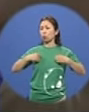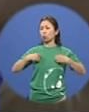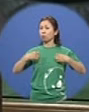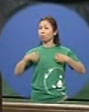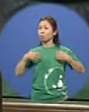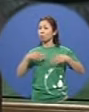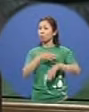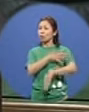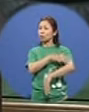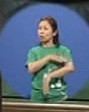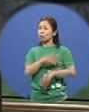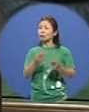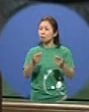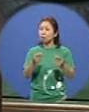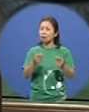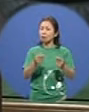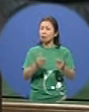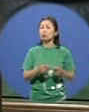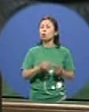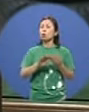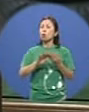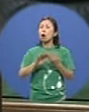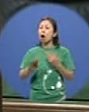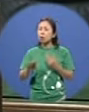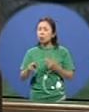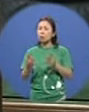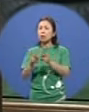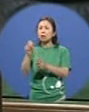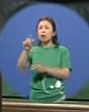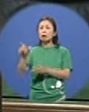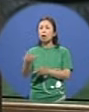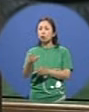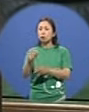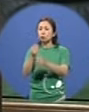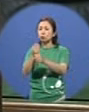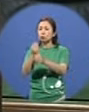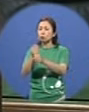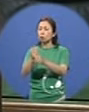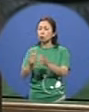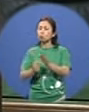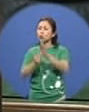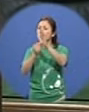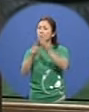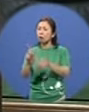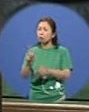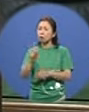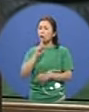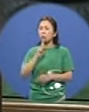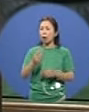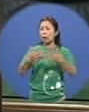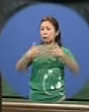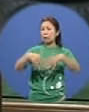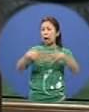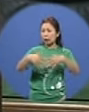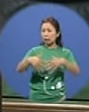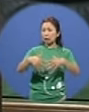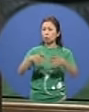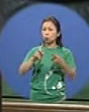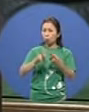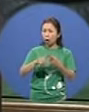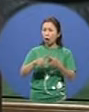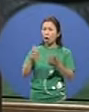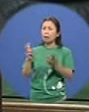はイタリアのその生産額北イタリアの特に生産額の主主流はですねこれは機械とかあの